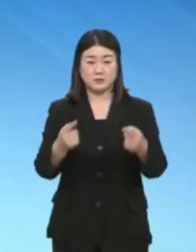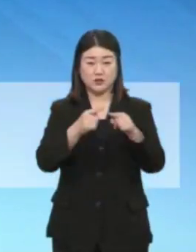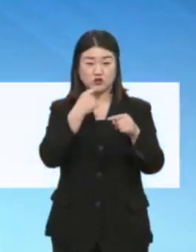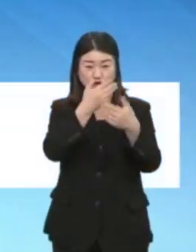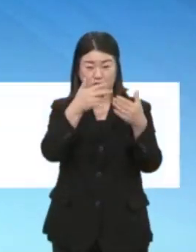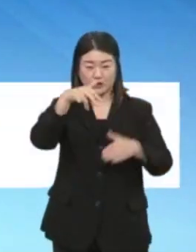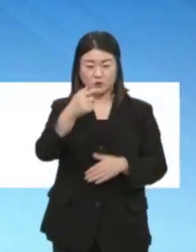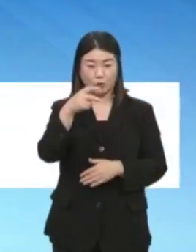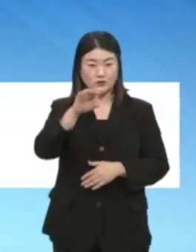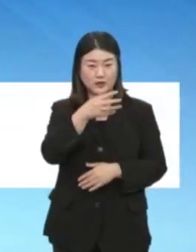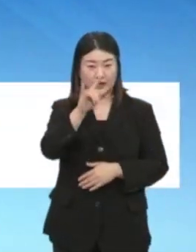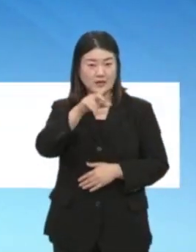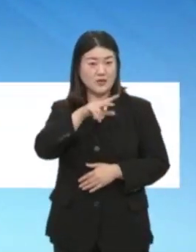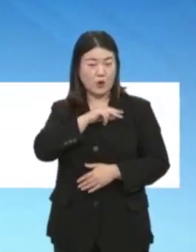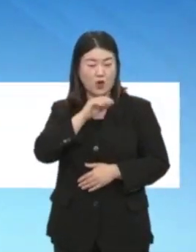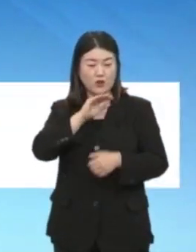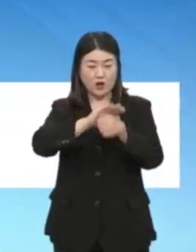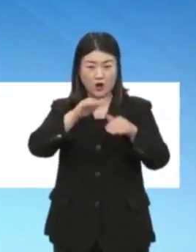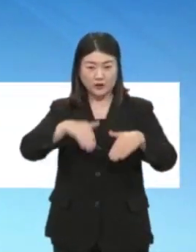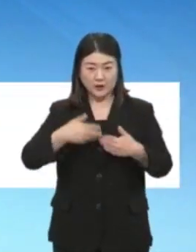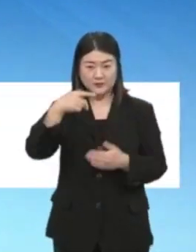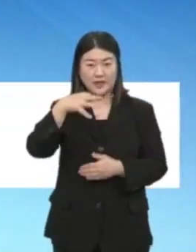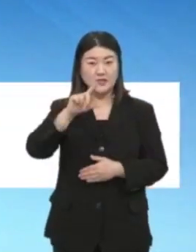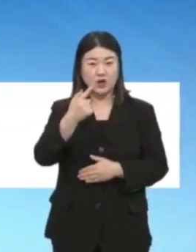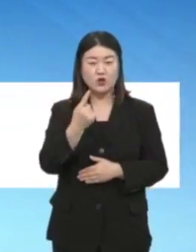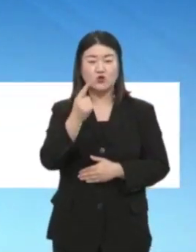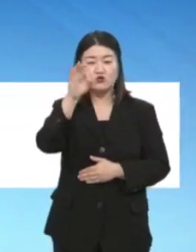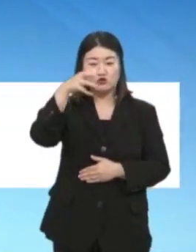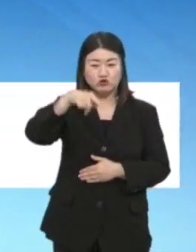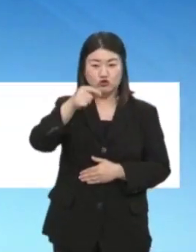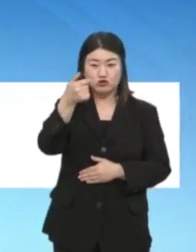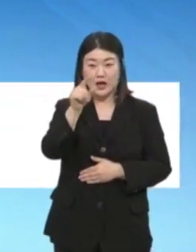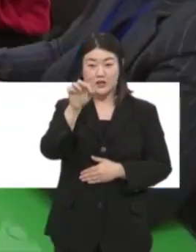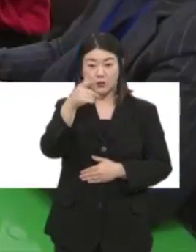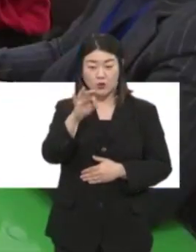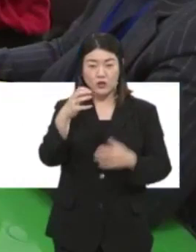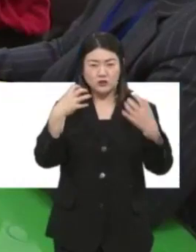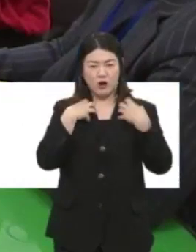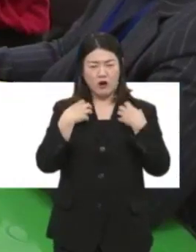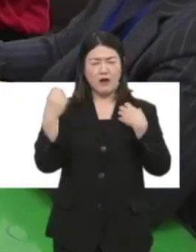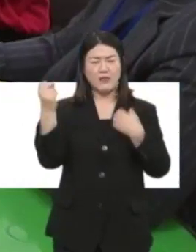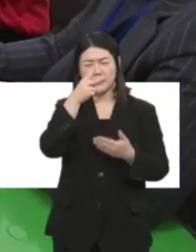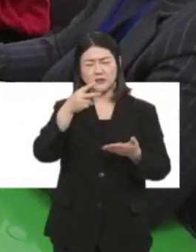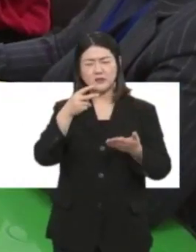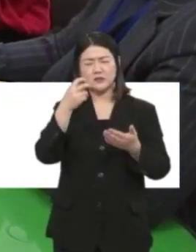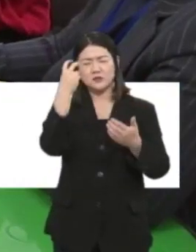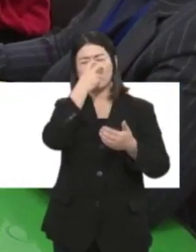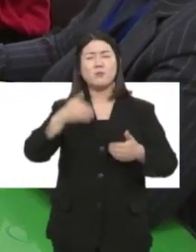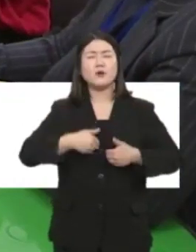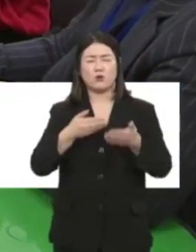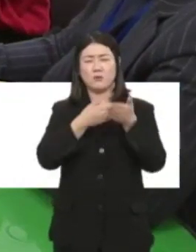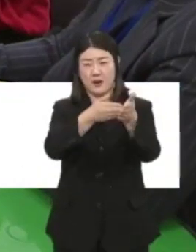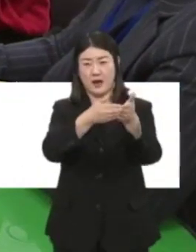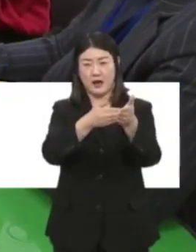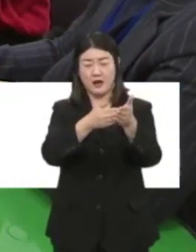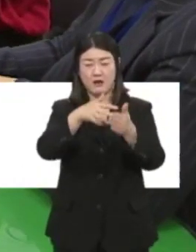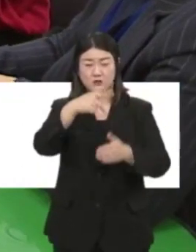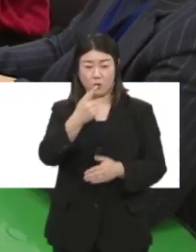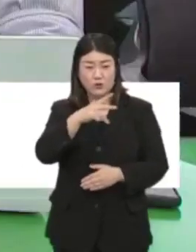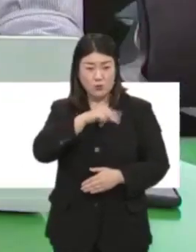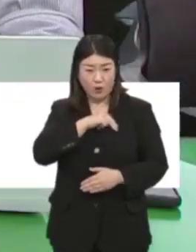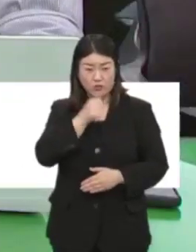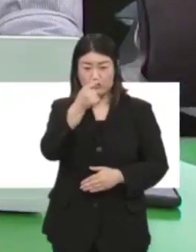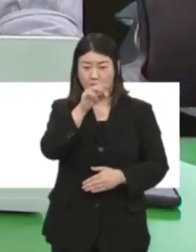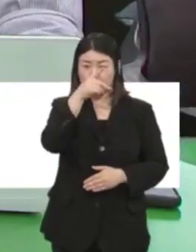더불어민주당 조승래 의원이 경남 4천에 건립되는 우주 항공청 입지 재검토 필요성을 제기했습니다 조의원은 항공 우주